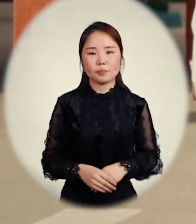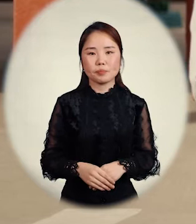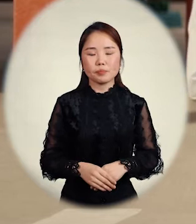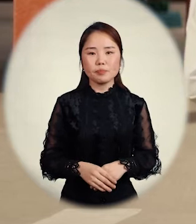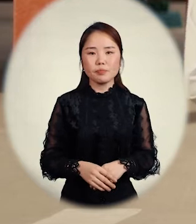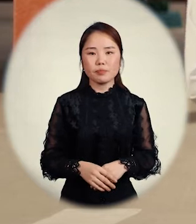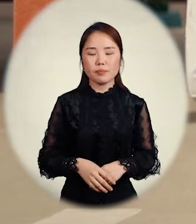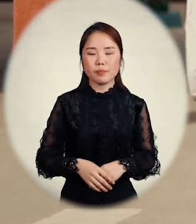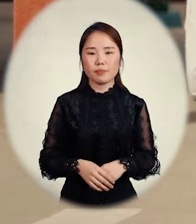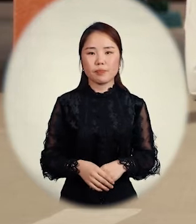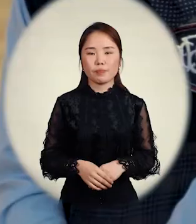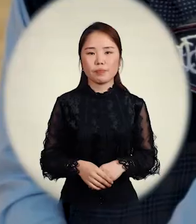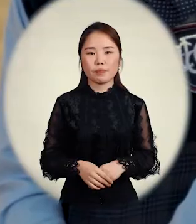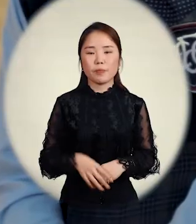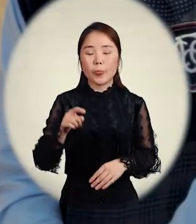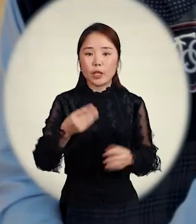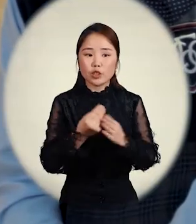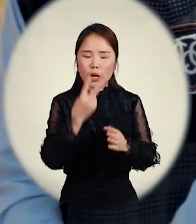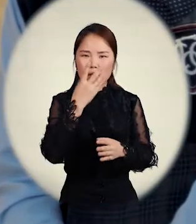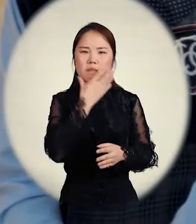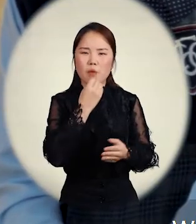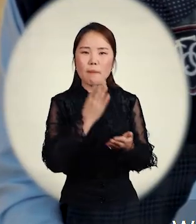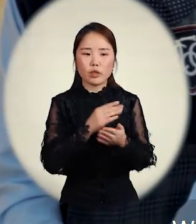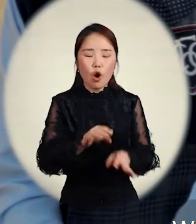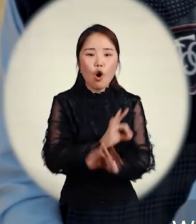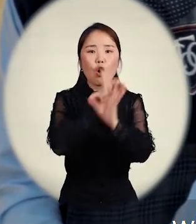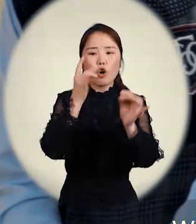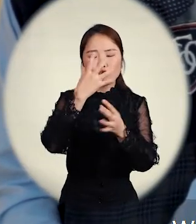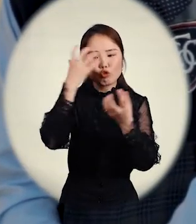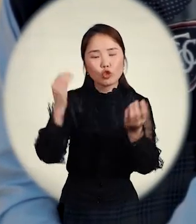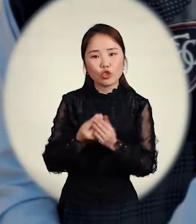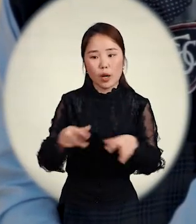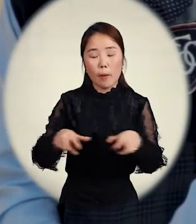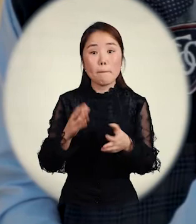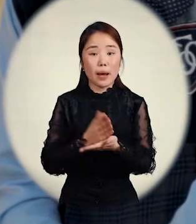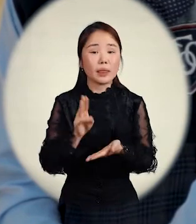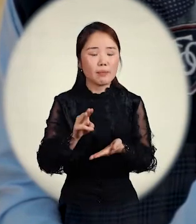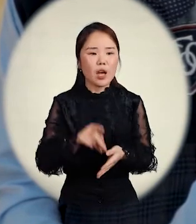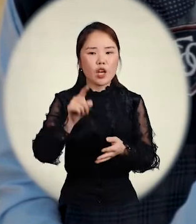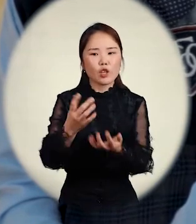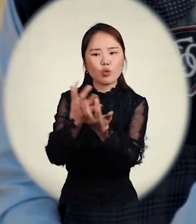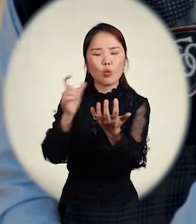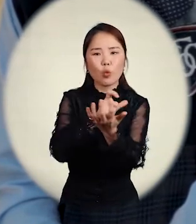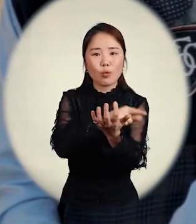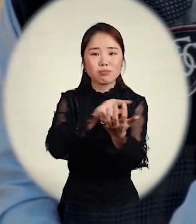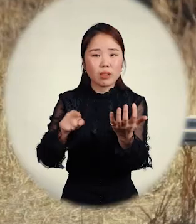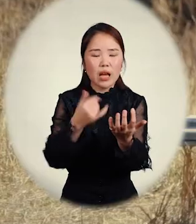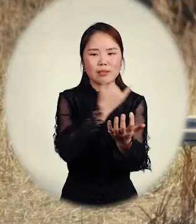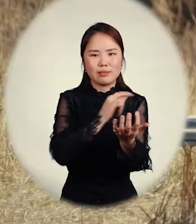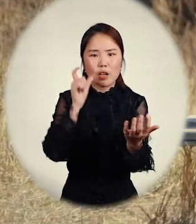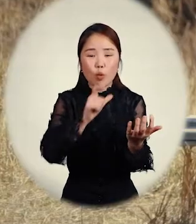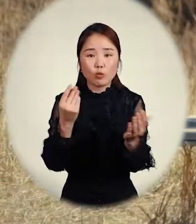Ямар гоё ярилцдаг хүмүүс хөхтэй те. Тусгай хэрэгцээтэй хүмүүс өшөө зөндөө байгаа те бодлогоос гадна. А тэгвэл тэр хүмүүс төр зарим нэг